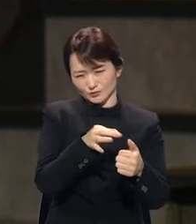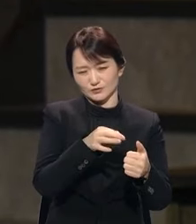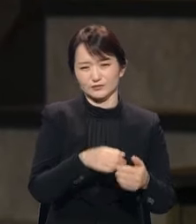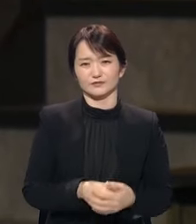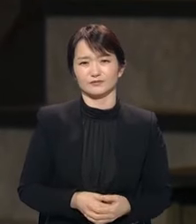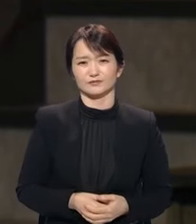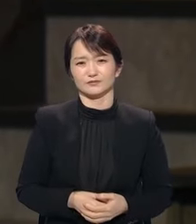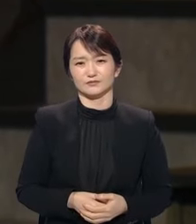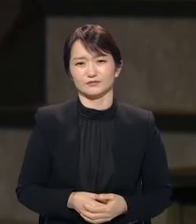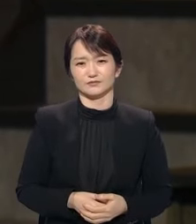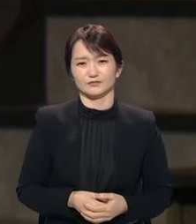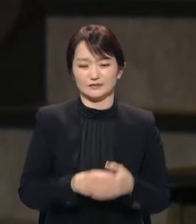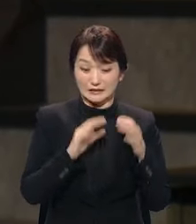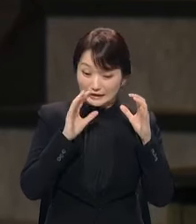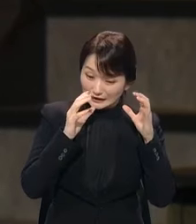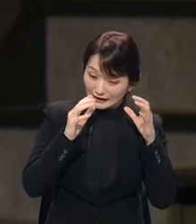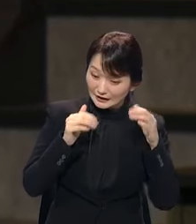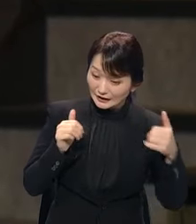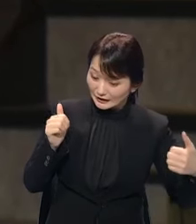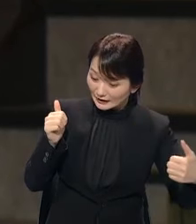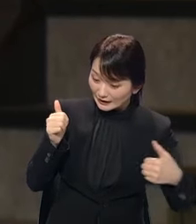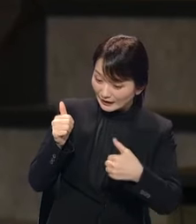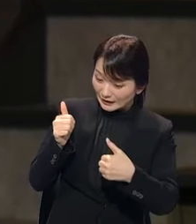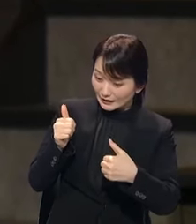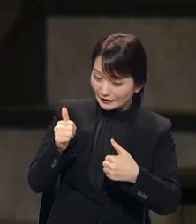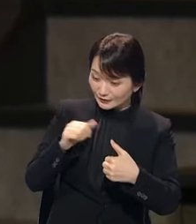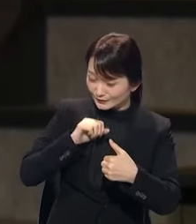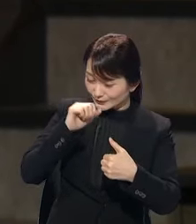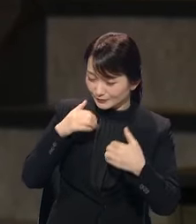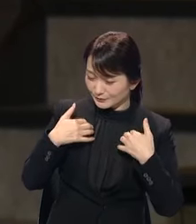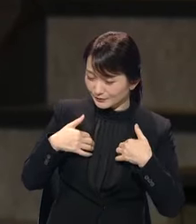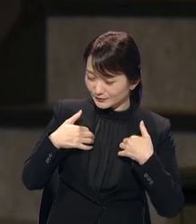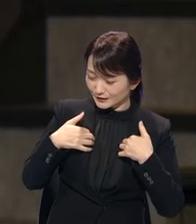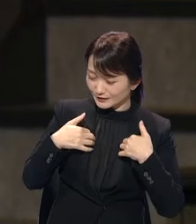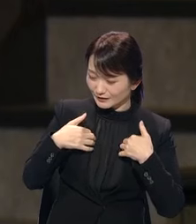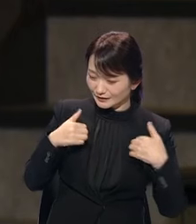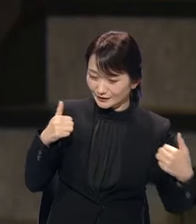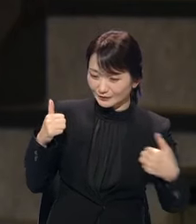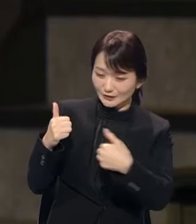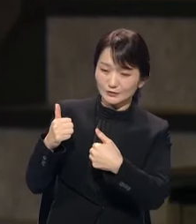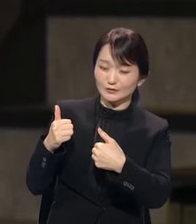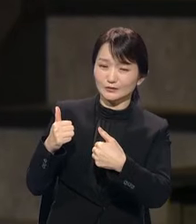어린 시민이 반겨주니까 사실은 저 세뱃돈 이상의 어떤 그